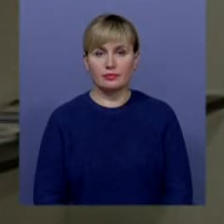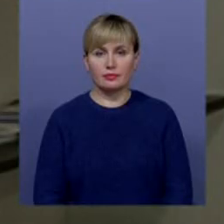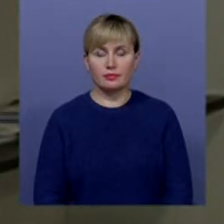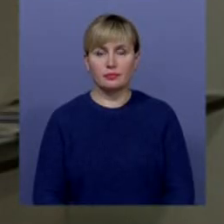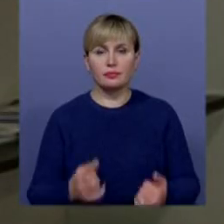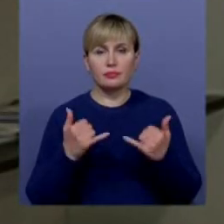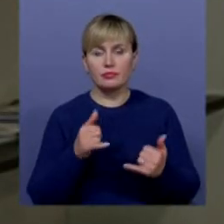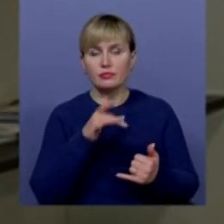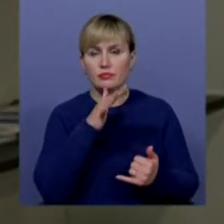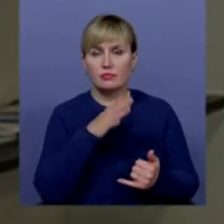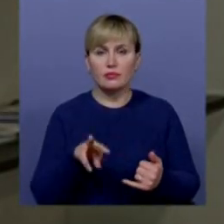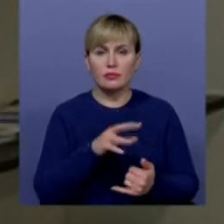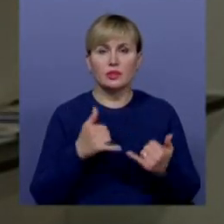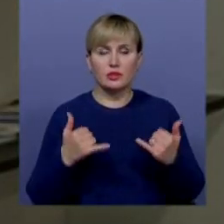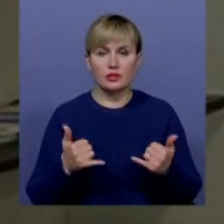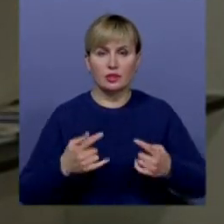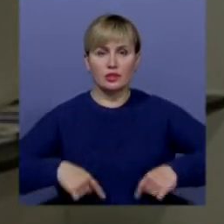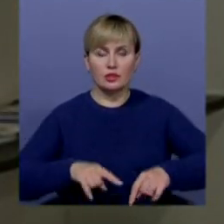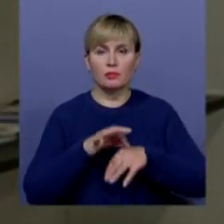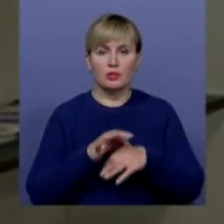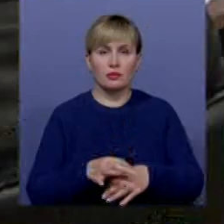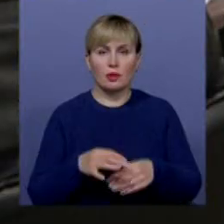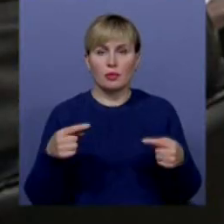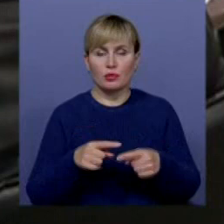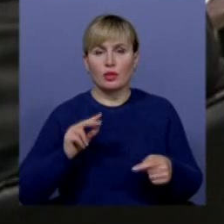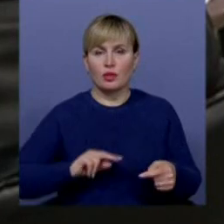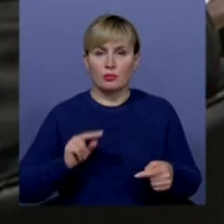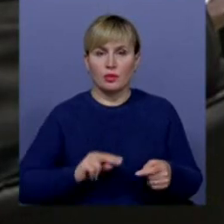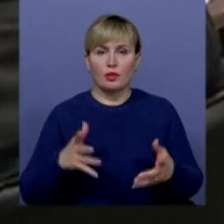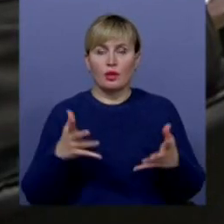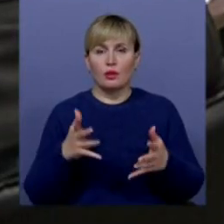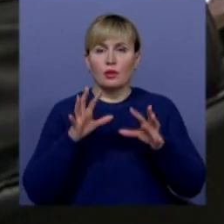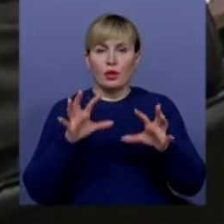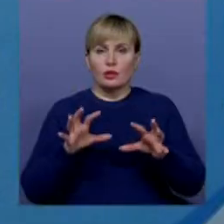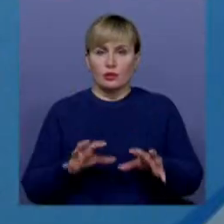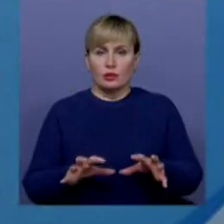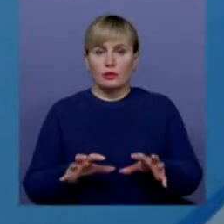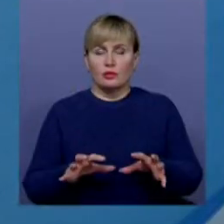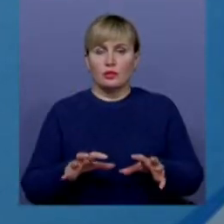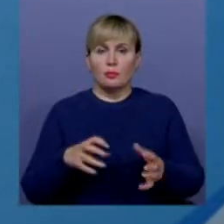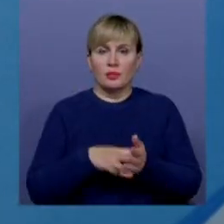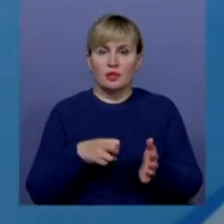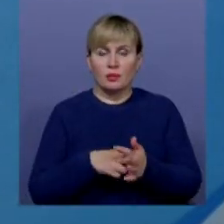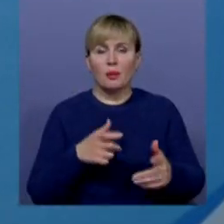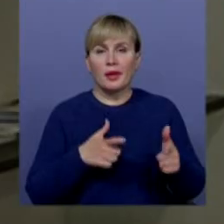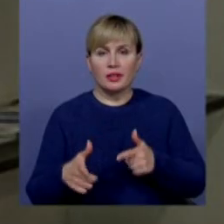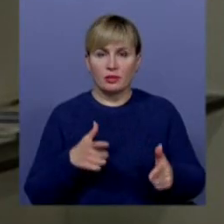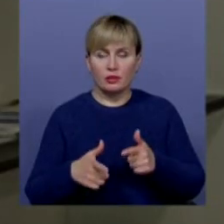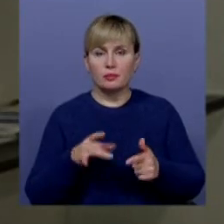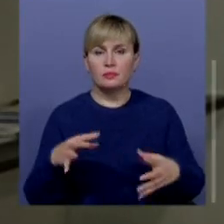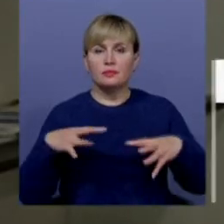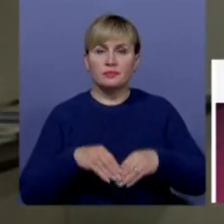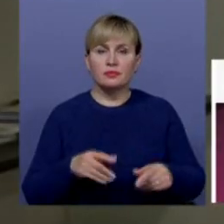На данный момент мы сейчас с ассоциацией проведем определенную работу, какую-то концепцию письма подготовим. Мы